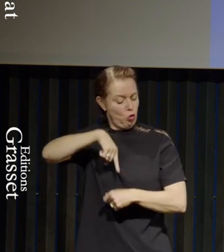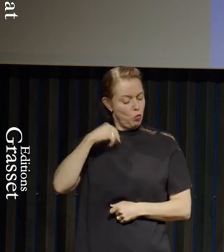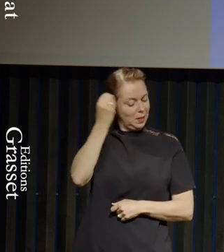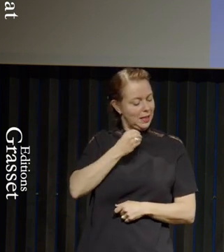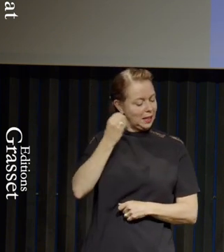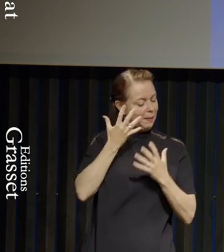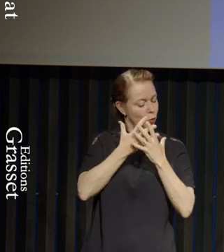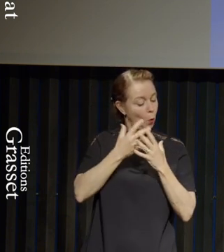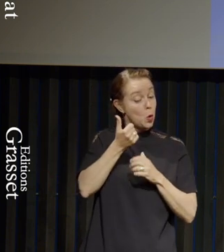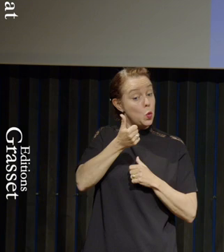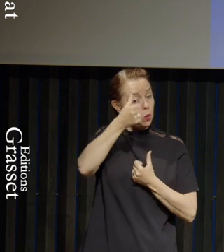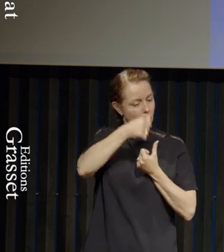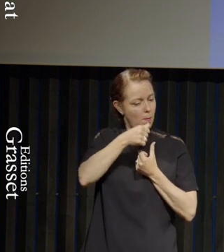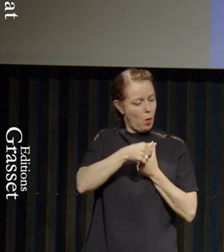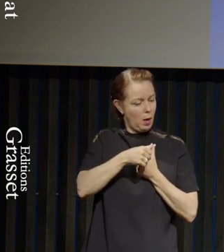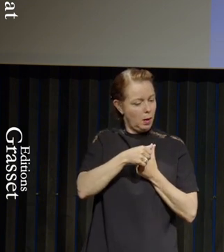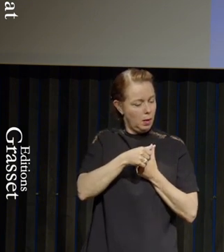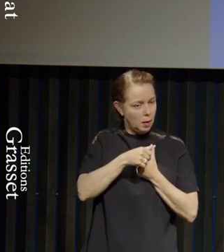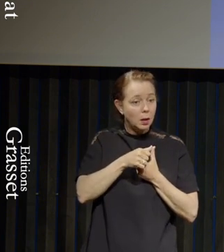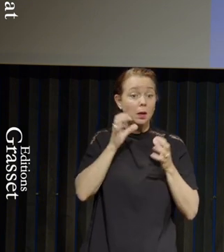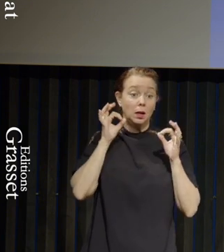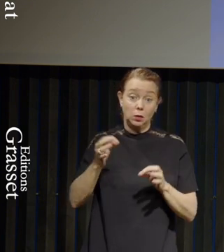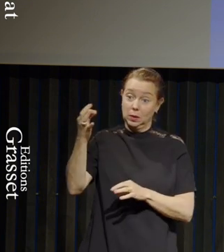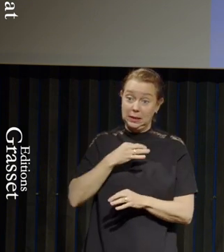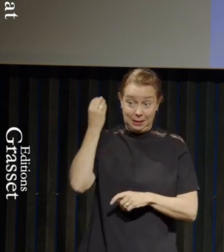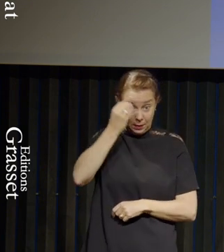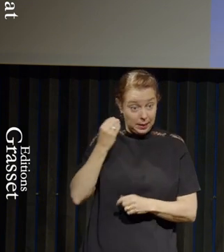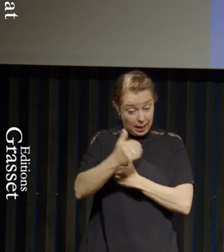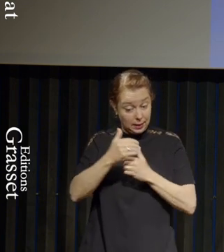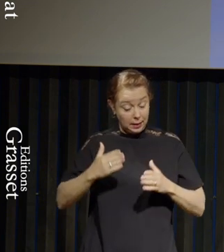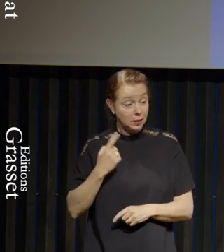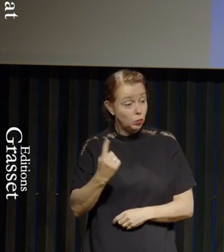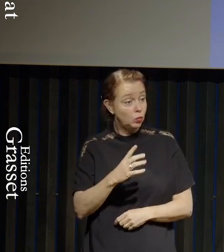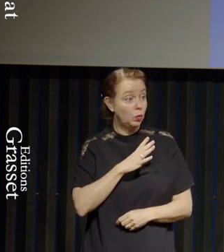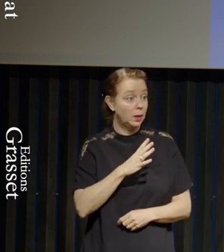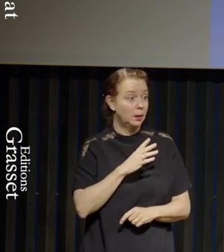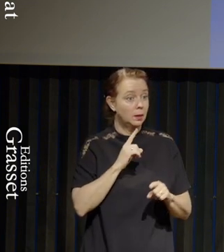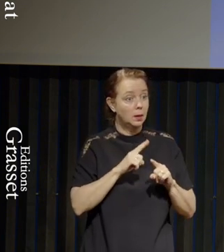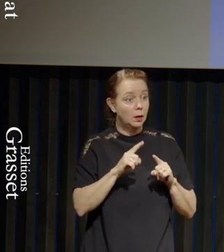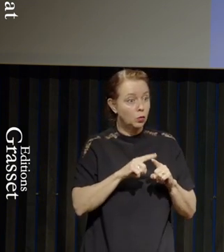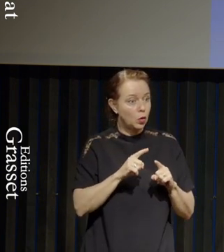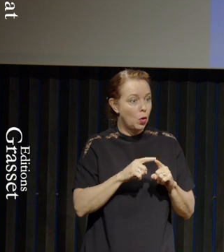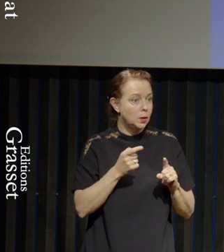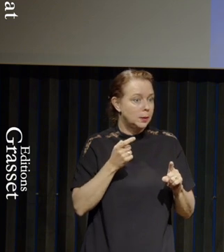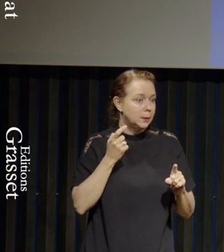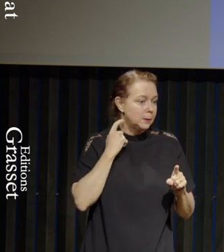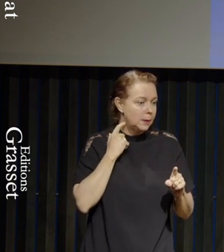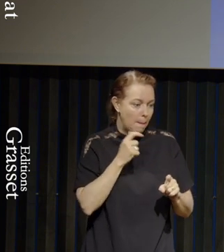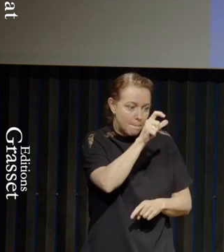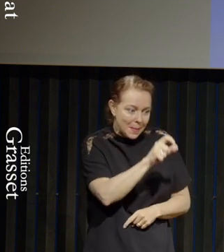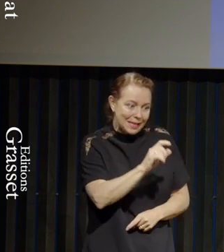c'est le trouble d'une mémoire ». Et effectivement, en psychiatrie, il y a toujours quelque chose qui convoque le